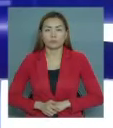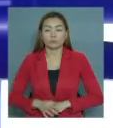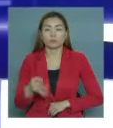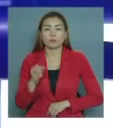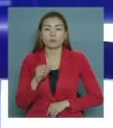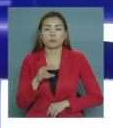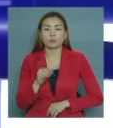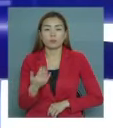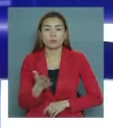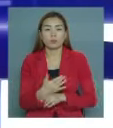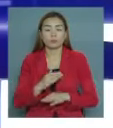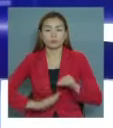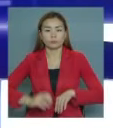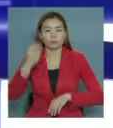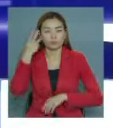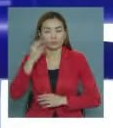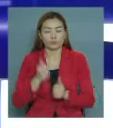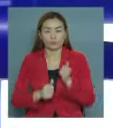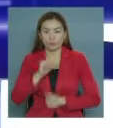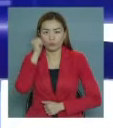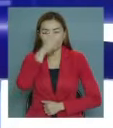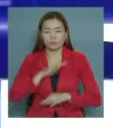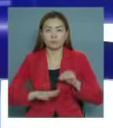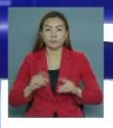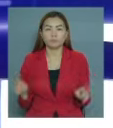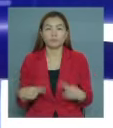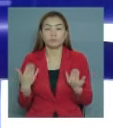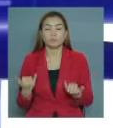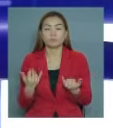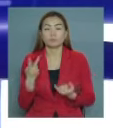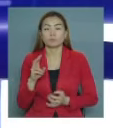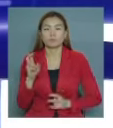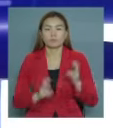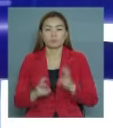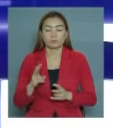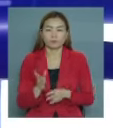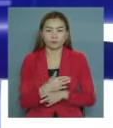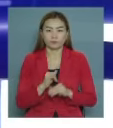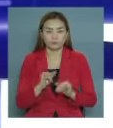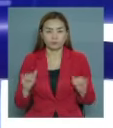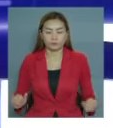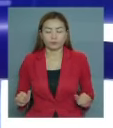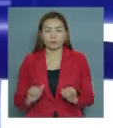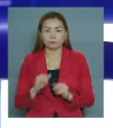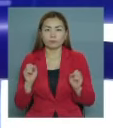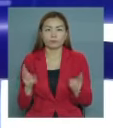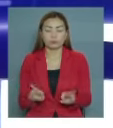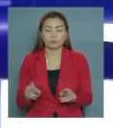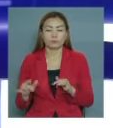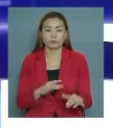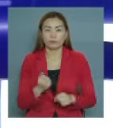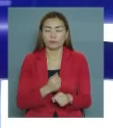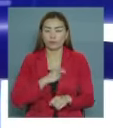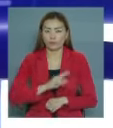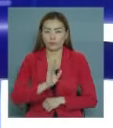Атыраудың бренді балық шаруашылығы. Жылма-жыл бұл сала дамып келеді. Бүгінде екі зауыт су маржандарын өсіріп, санын арттыру мақсатында біраз шаруа